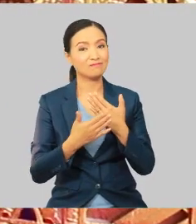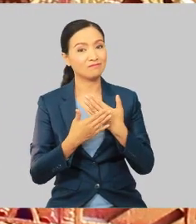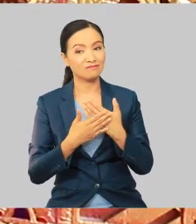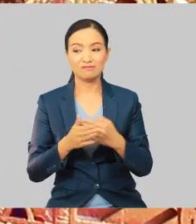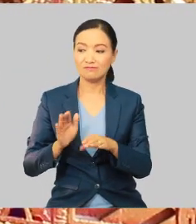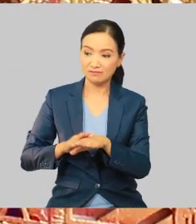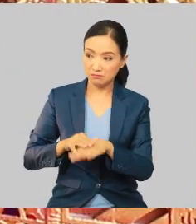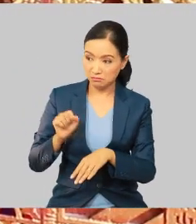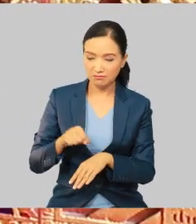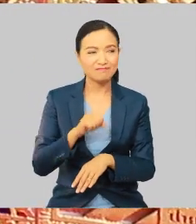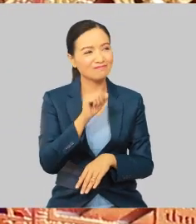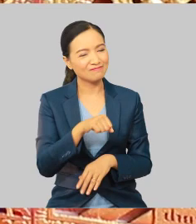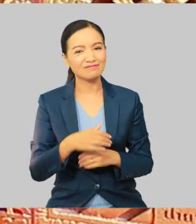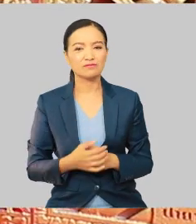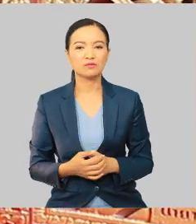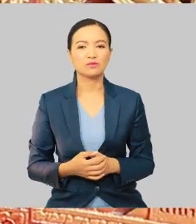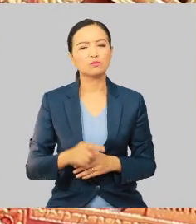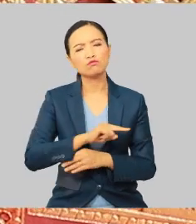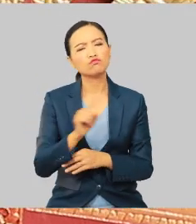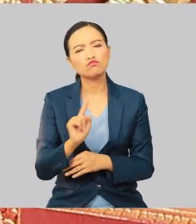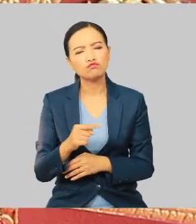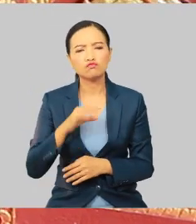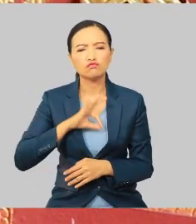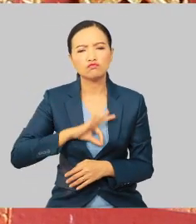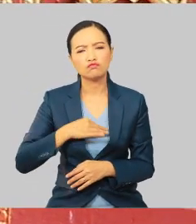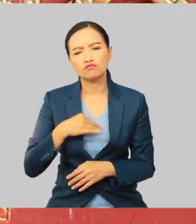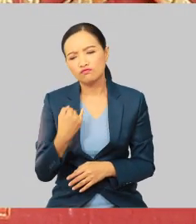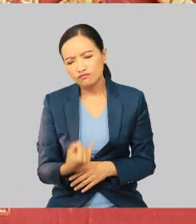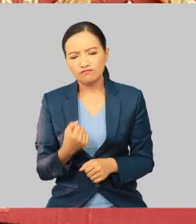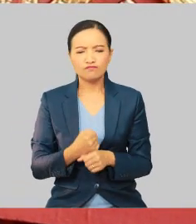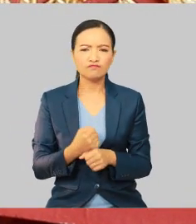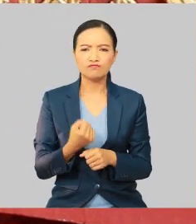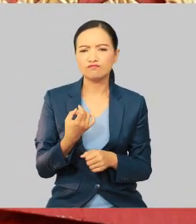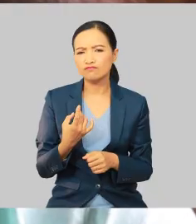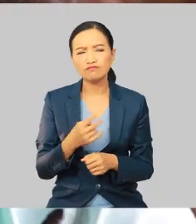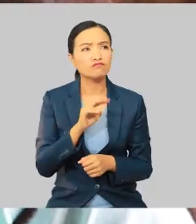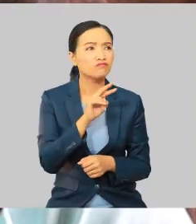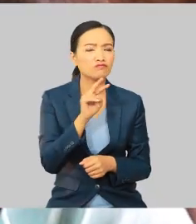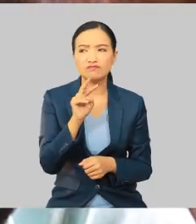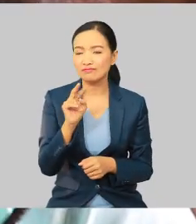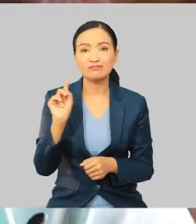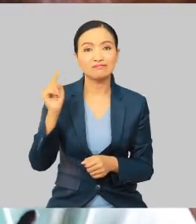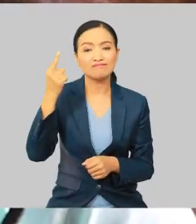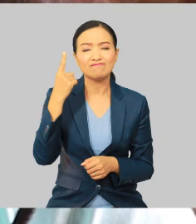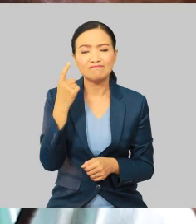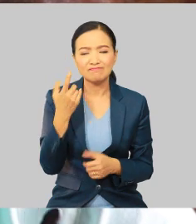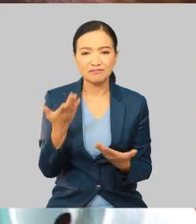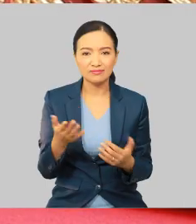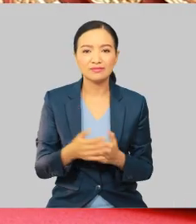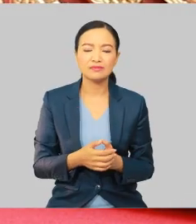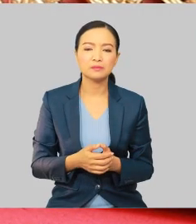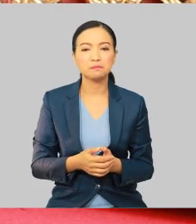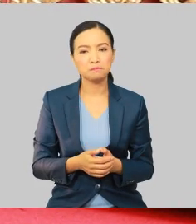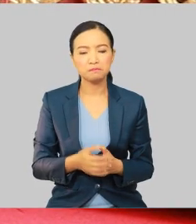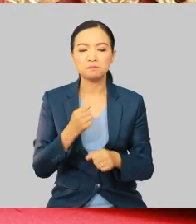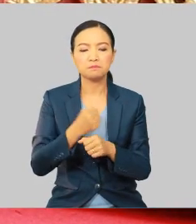เครื่องเตือนอย่างนั้นไหม ใช่ค่ะในวันไหนที่เรารู้สึกแย่เราทำอะไรไม่ได้หรือมองยังหาอะไรใหม่ๆไม่ได้ค่ะ